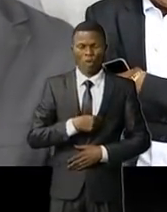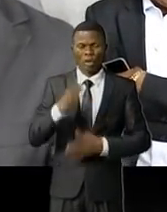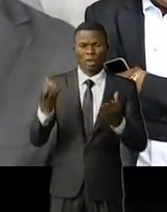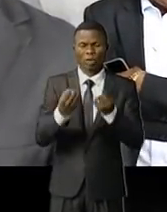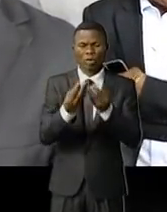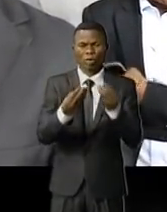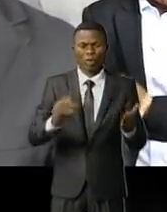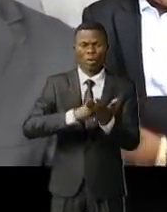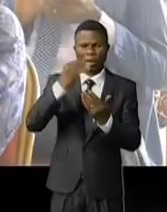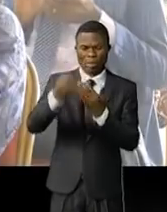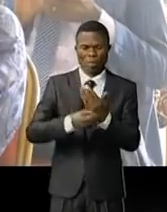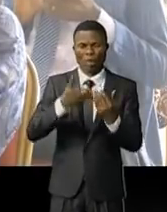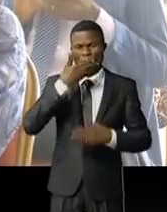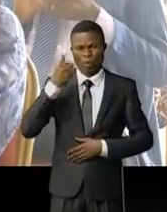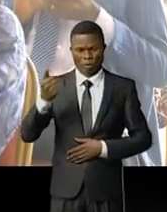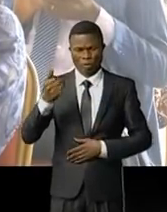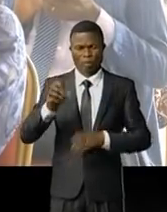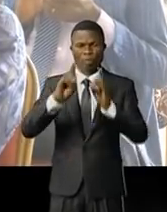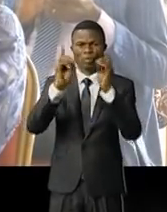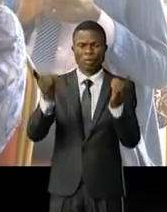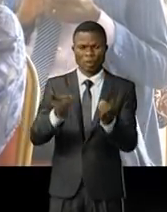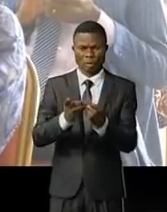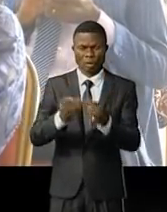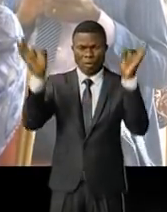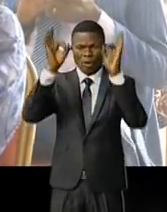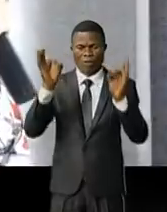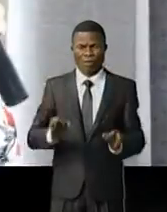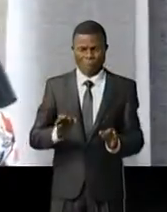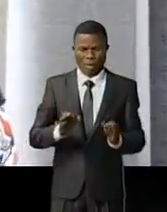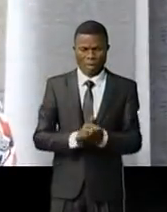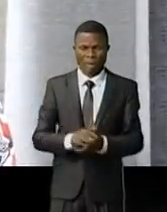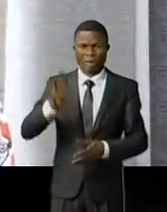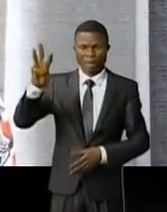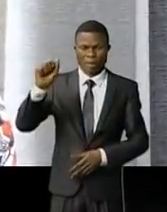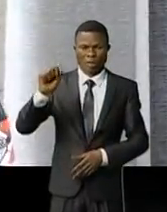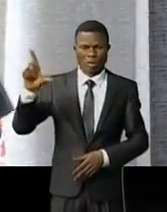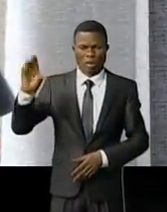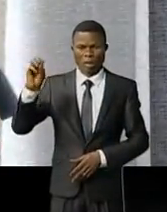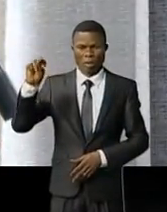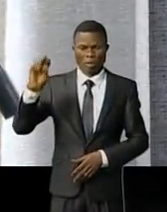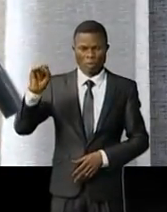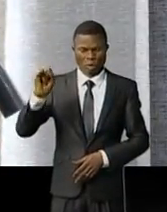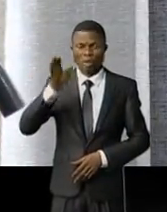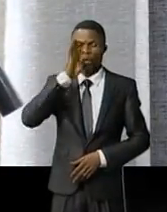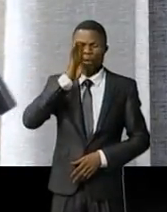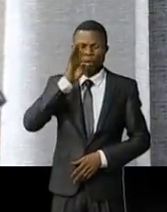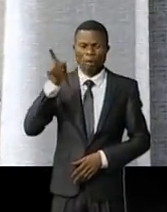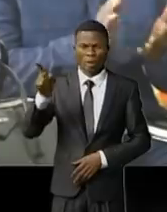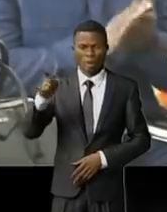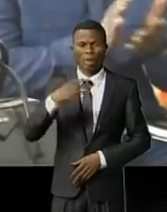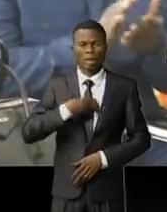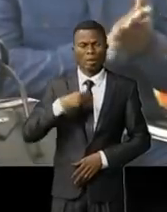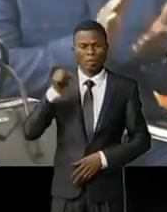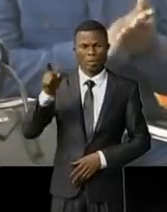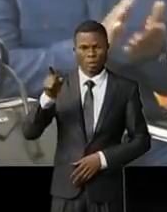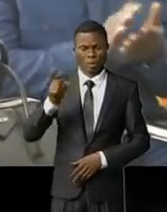à l'élaboration d'une feuille de route. La déléguée de la Fédération des Wallonies-Bruxelles International, Mme Catherine Brahi, croit dur comme fer